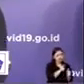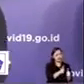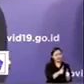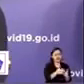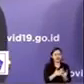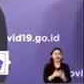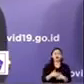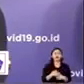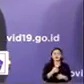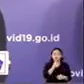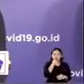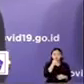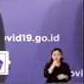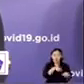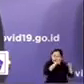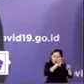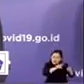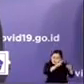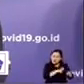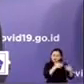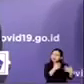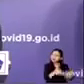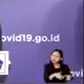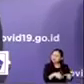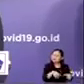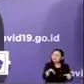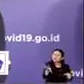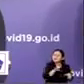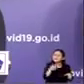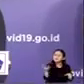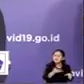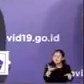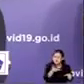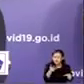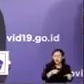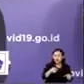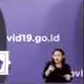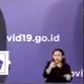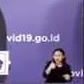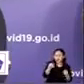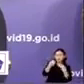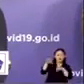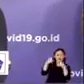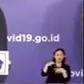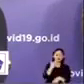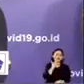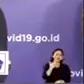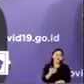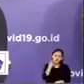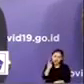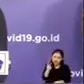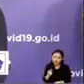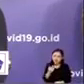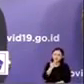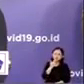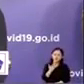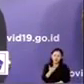kita lakukan penelitian yaitu kita ambil dari obat-obatan yang sudah beredar di pasaran dan kita